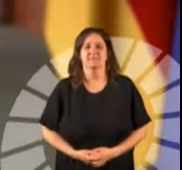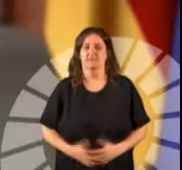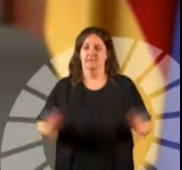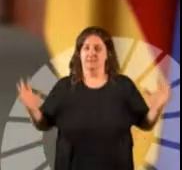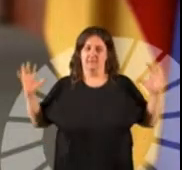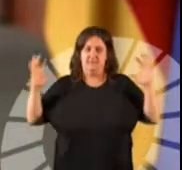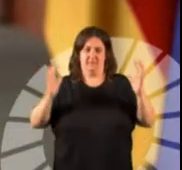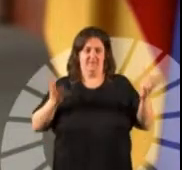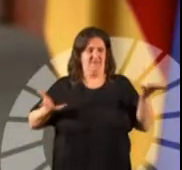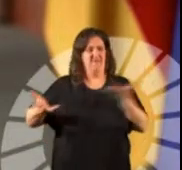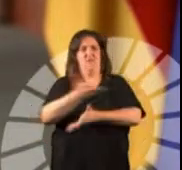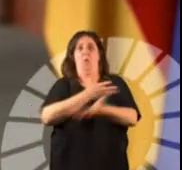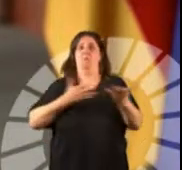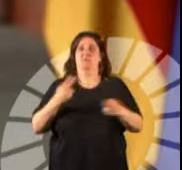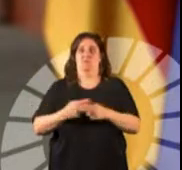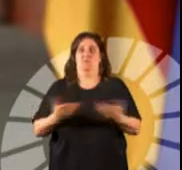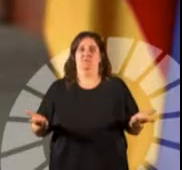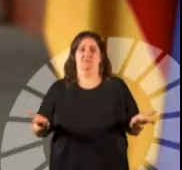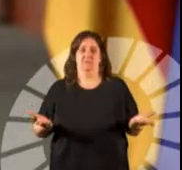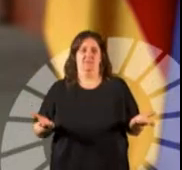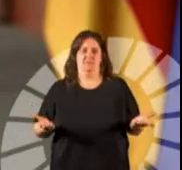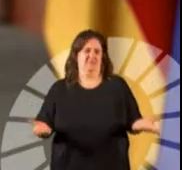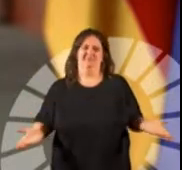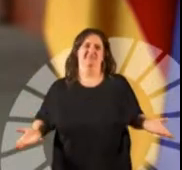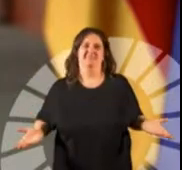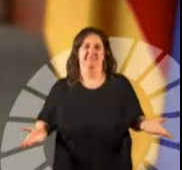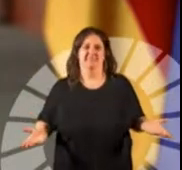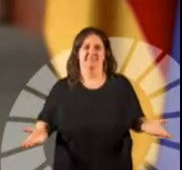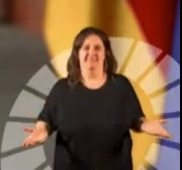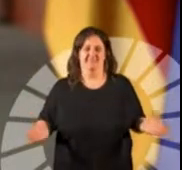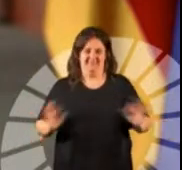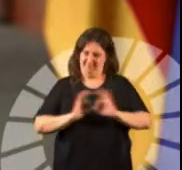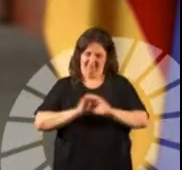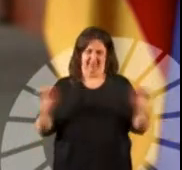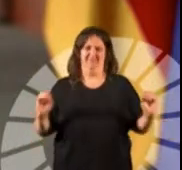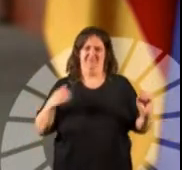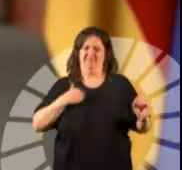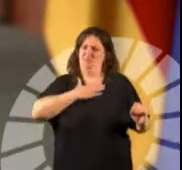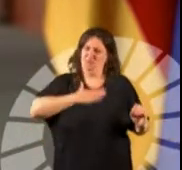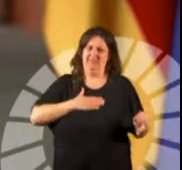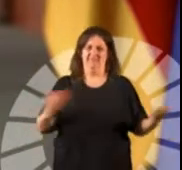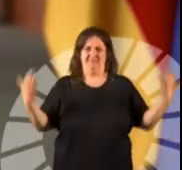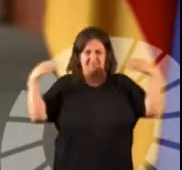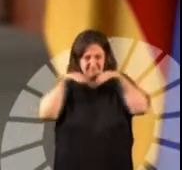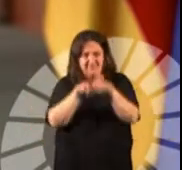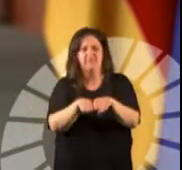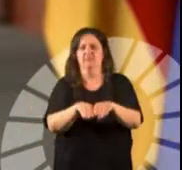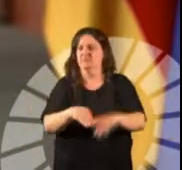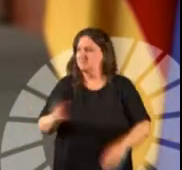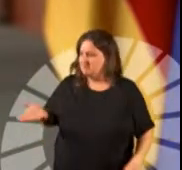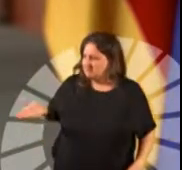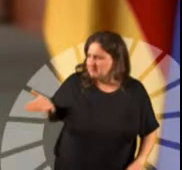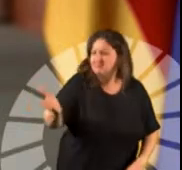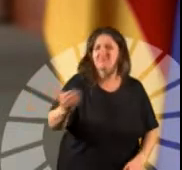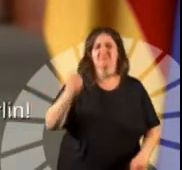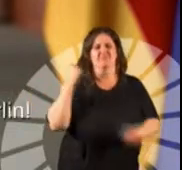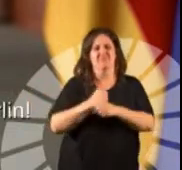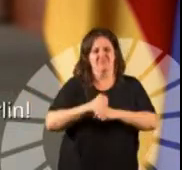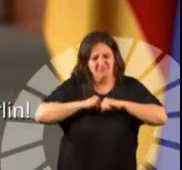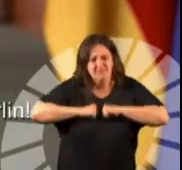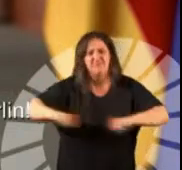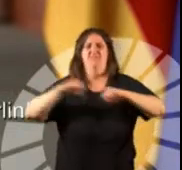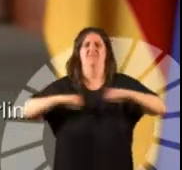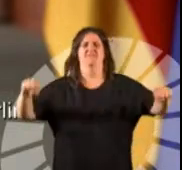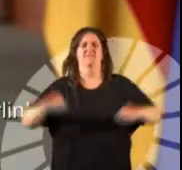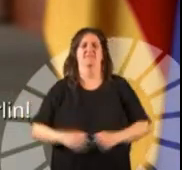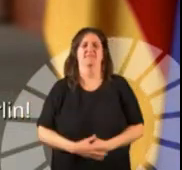zu werden. Lassen Sie uns dazu tatkräftig anpacken. Das ist das Signal, das ich mir von diesem Forum wünsche. In